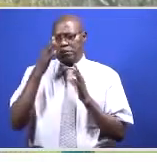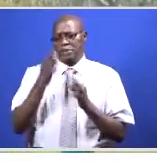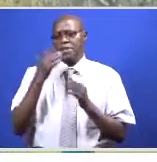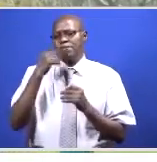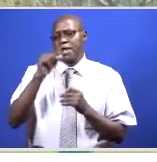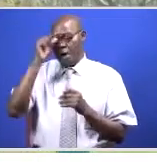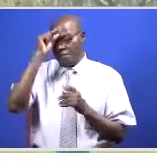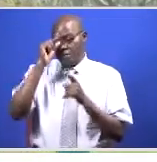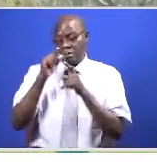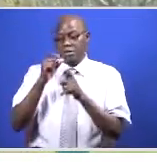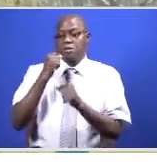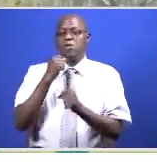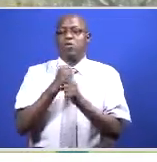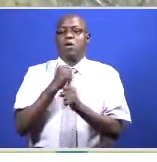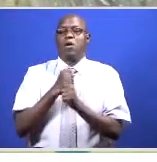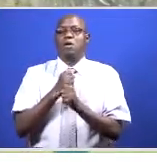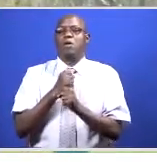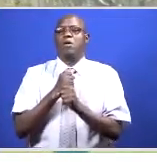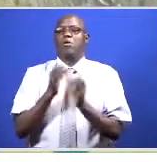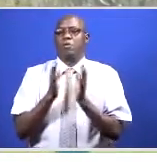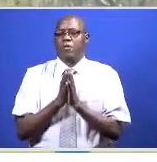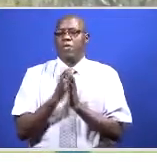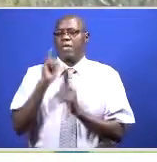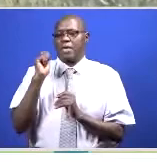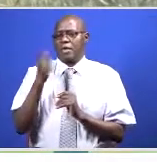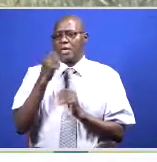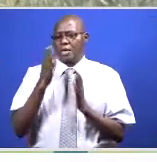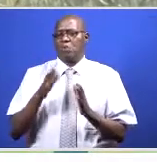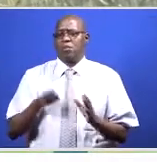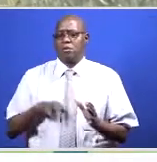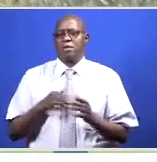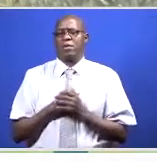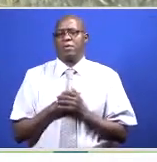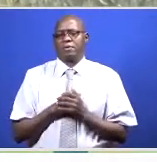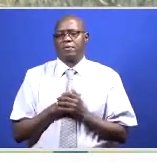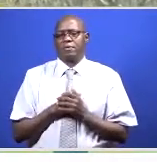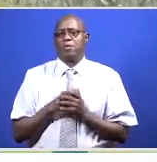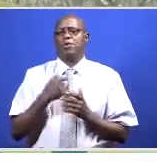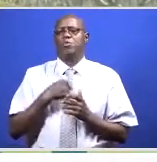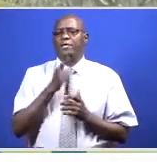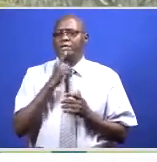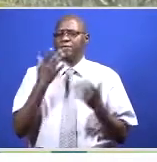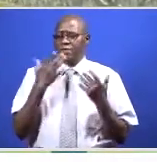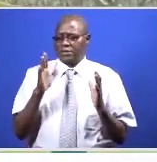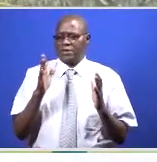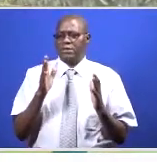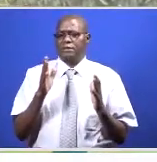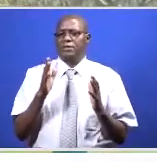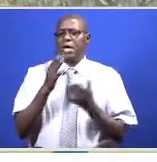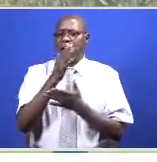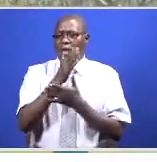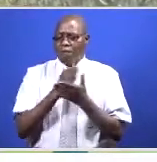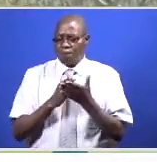serikali tunaunda pamoja na kina mama wa Kenya. Tumesema deliberately, nusu